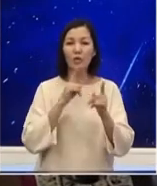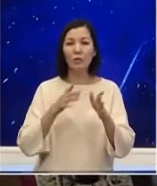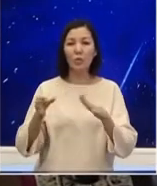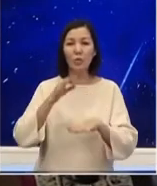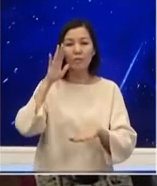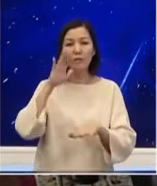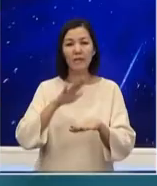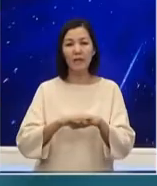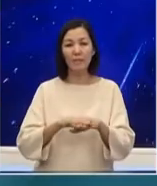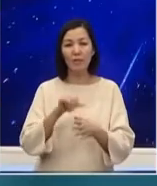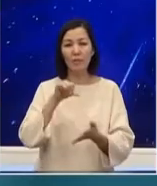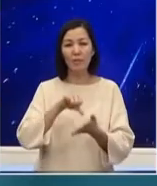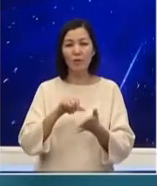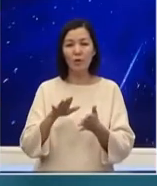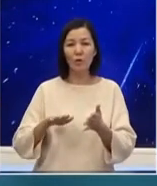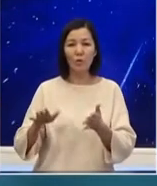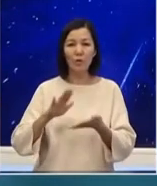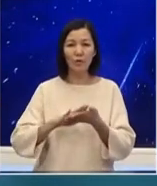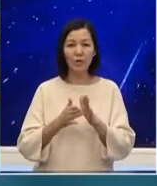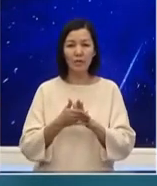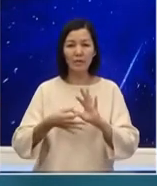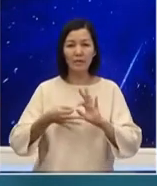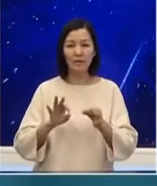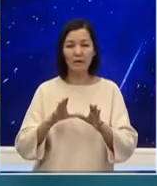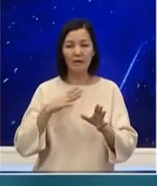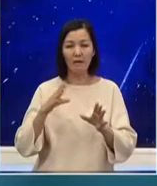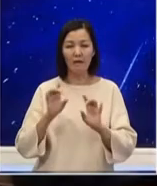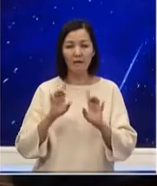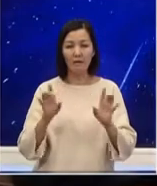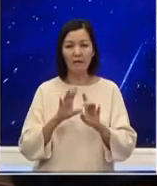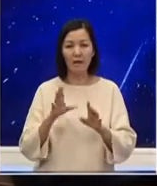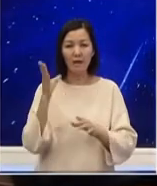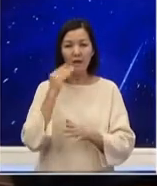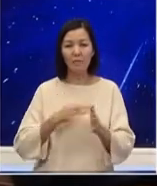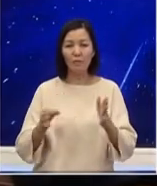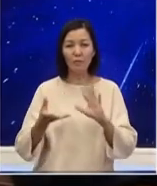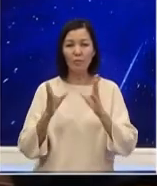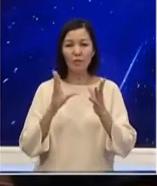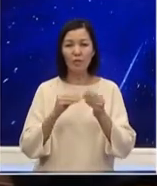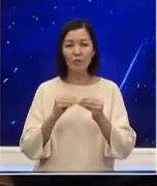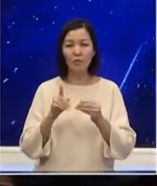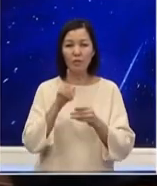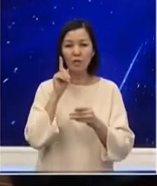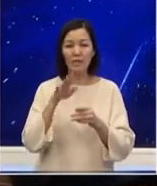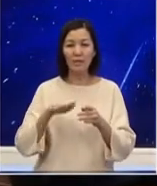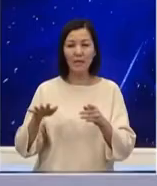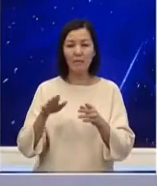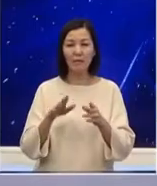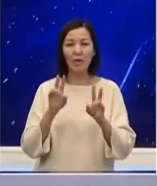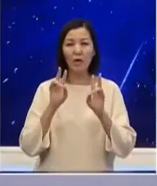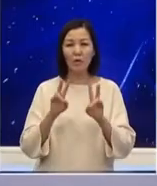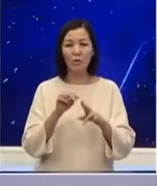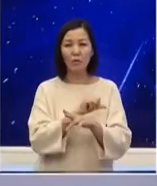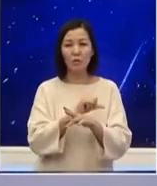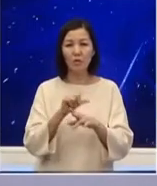әкімі Амандық Аббасұлы өңірдегі ахуалды саралады. Алматы облысы індет бойынша жасыл аймақта, әйтсе де шекаралас